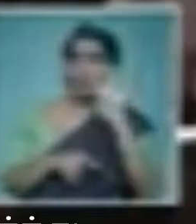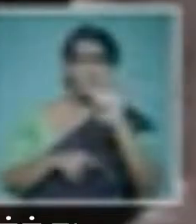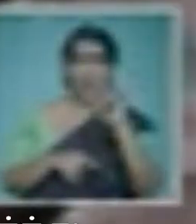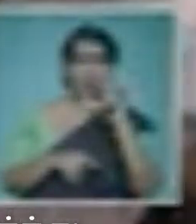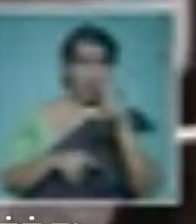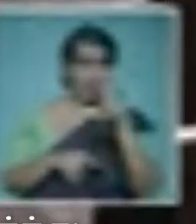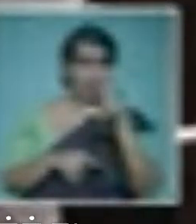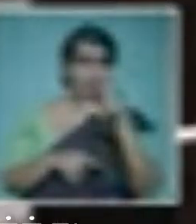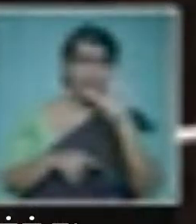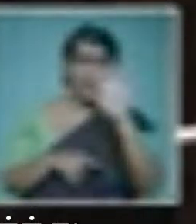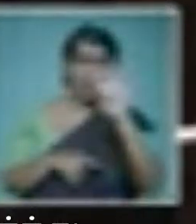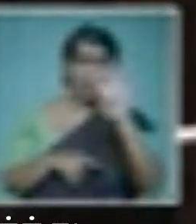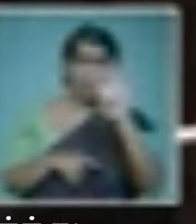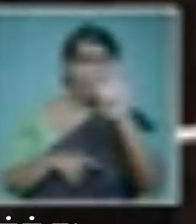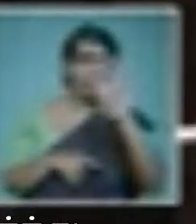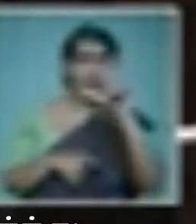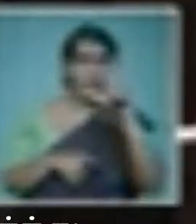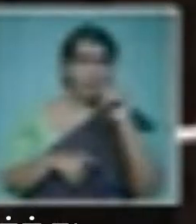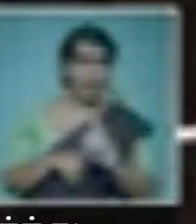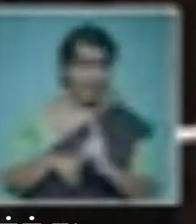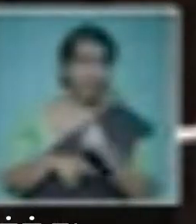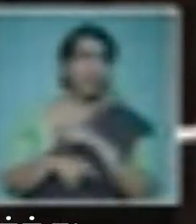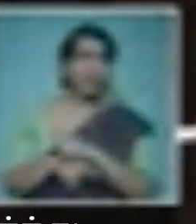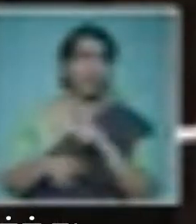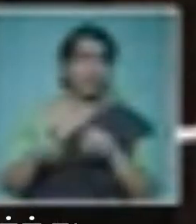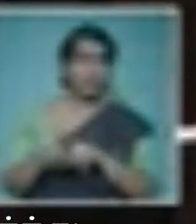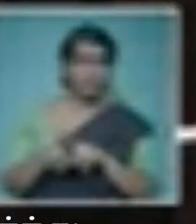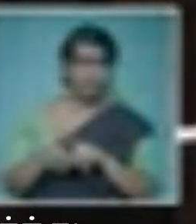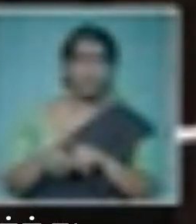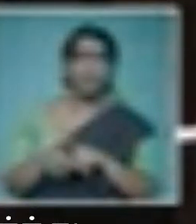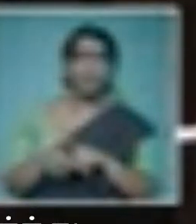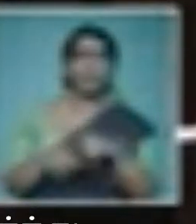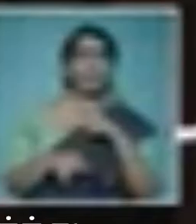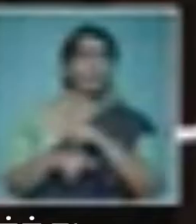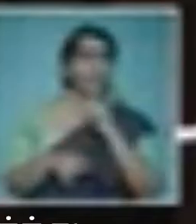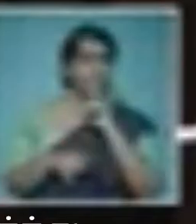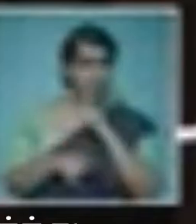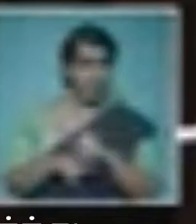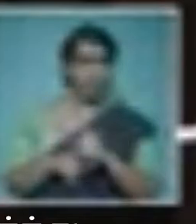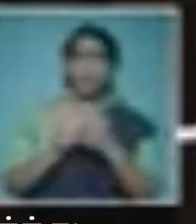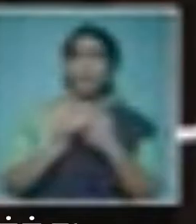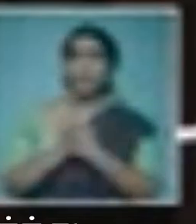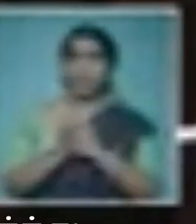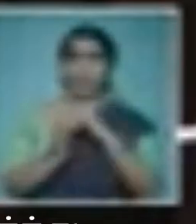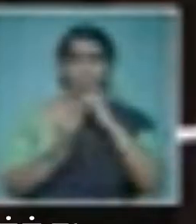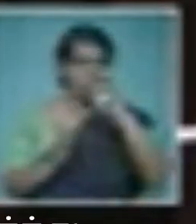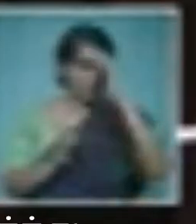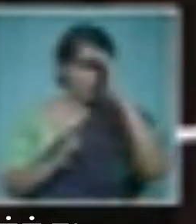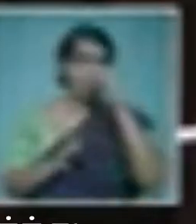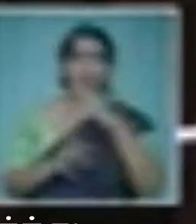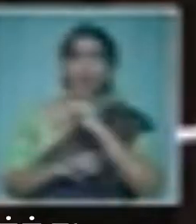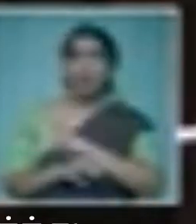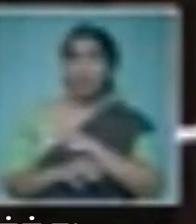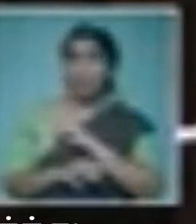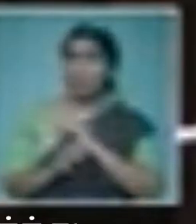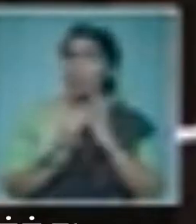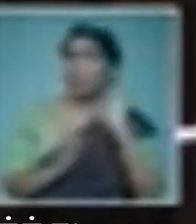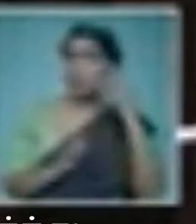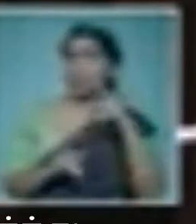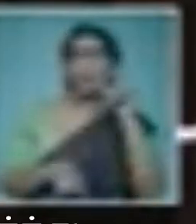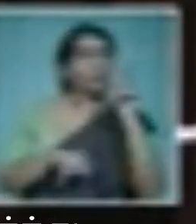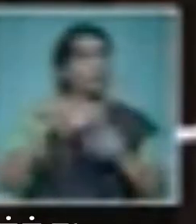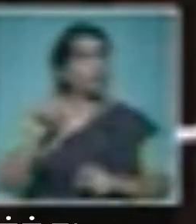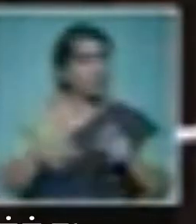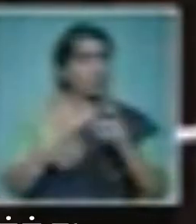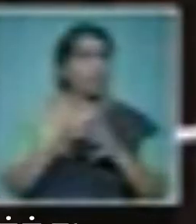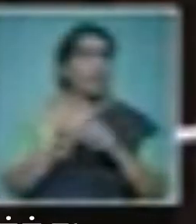47.1 47.1 එකේ honorable speaker a significant number of beneficiaries are waitlisted in anticipation of the current elderly differentially abled and